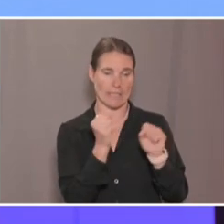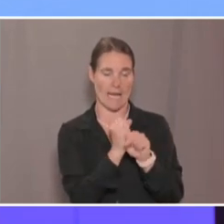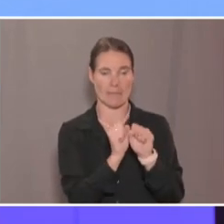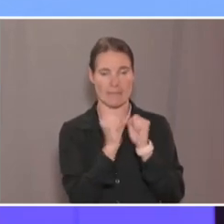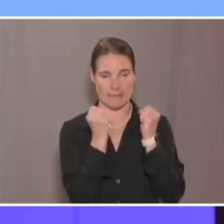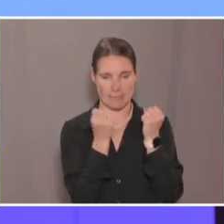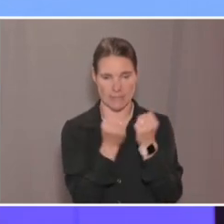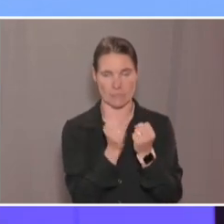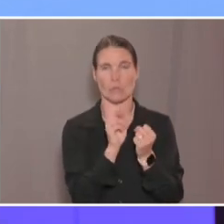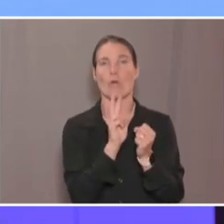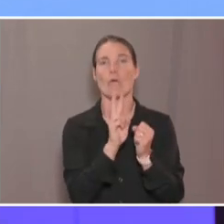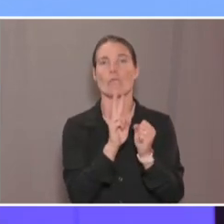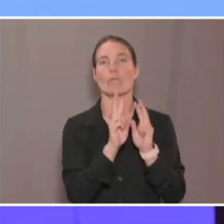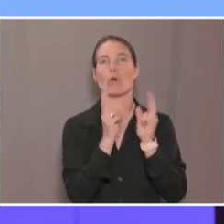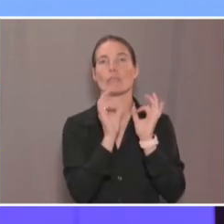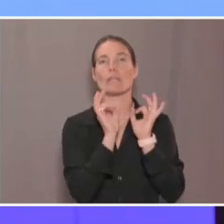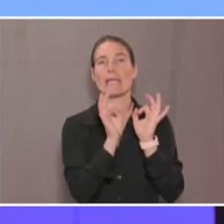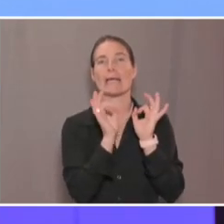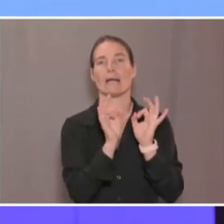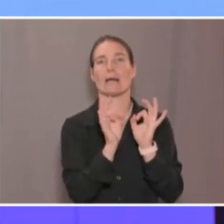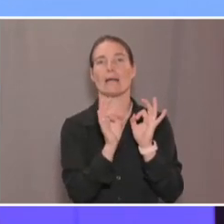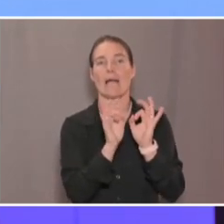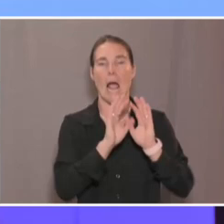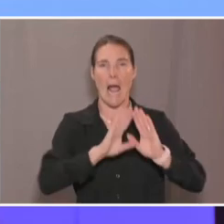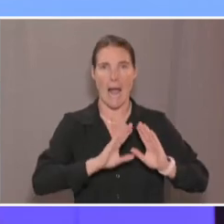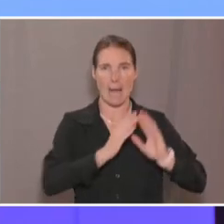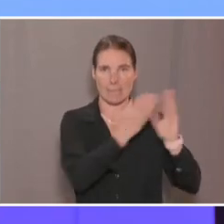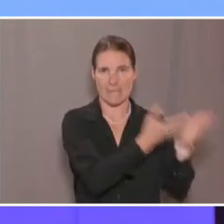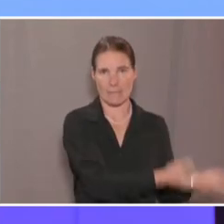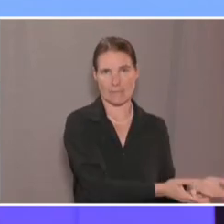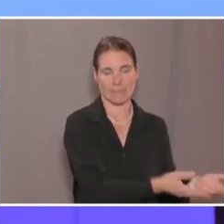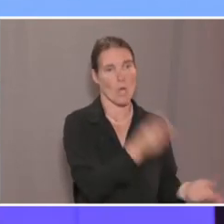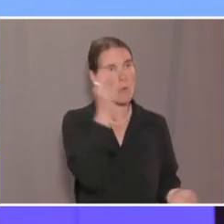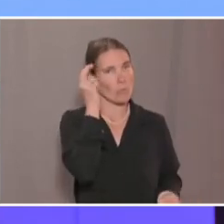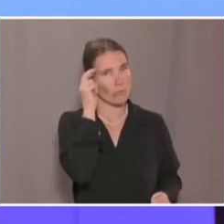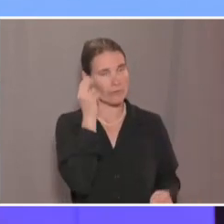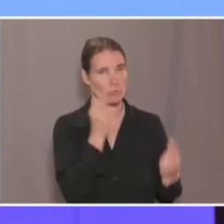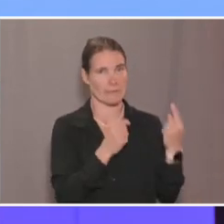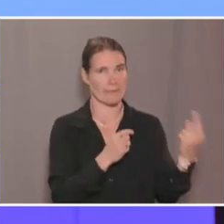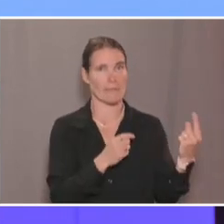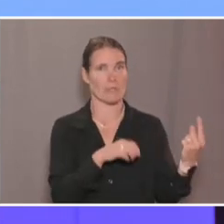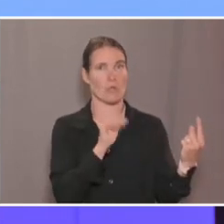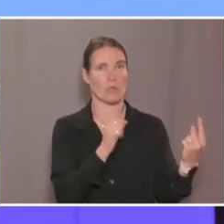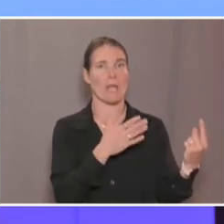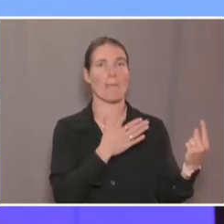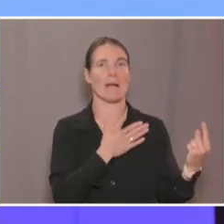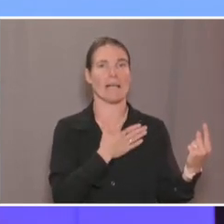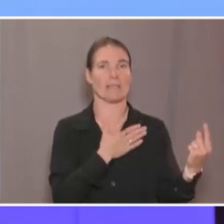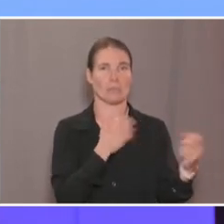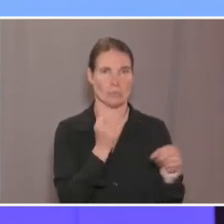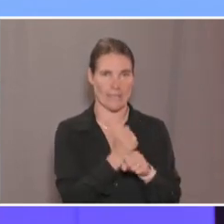die Volksschullehrkräfteausbildung niederlegen. Die Professur konnte er jedoch weiter